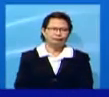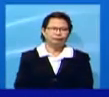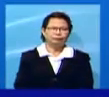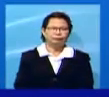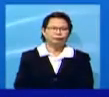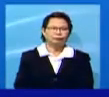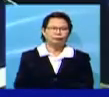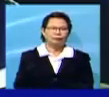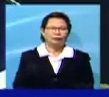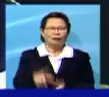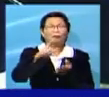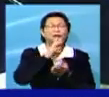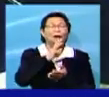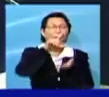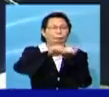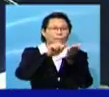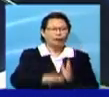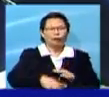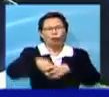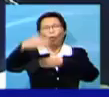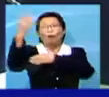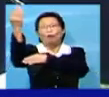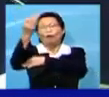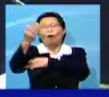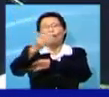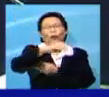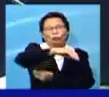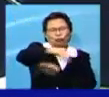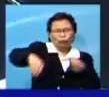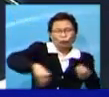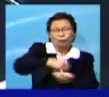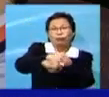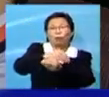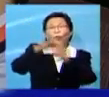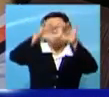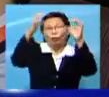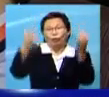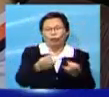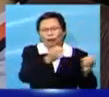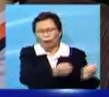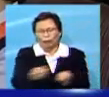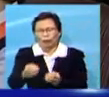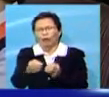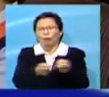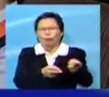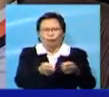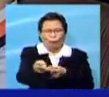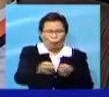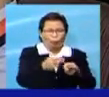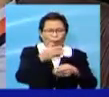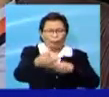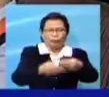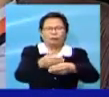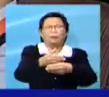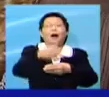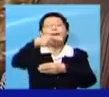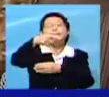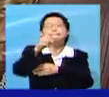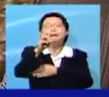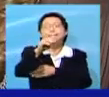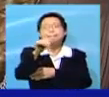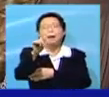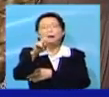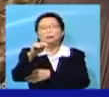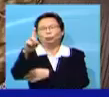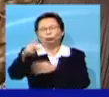Beliau ditemui pemberita di luar Forum Transformasi Global yang dianjurkan Unit Pengurusan Prestasi dan Pelaksanaan Pemandu.